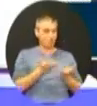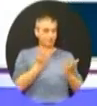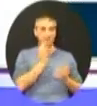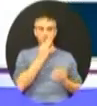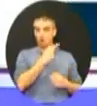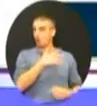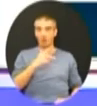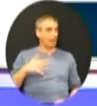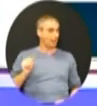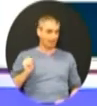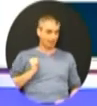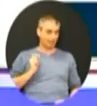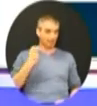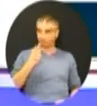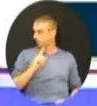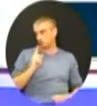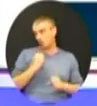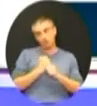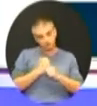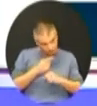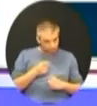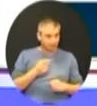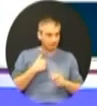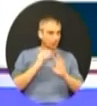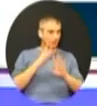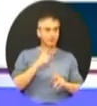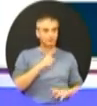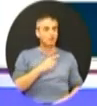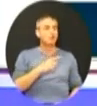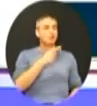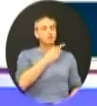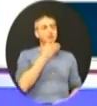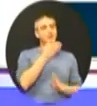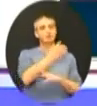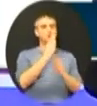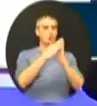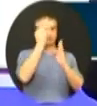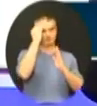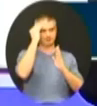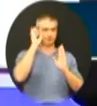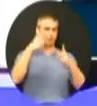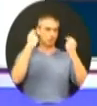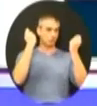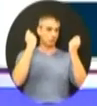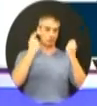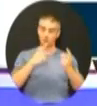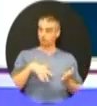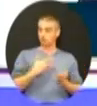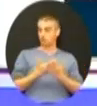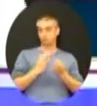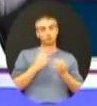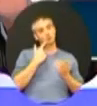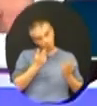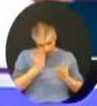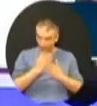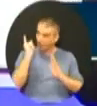בני הנוער לא להתגייס לצהל שמענו שמענו בני נוער אומרים את זה אגב יכנסו לבתי הספר של מרכת החינוך טוב